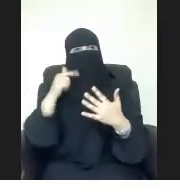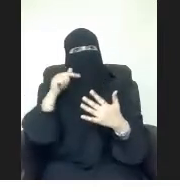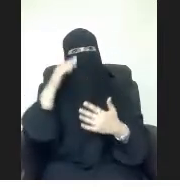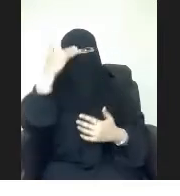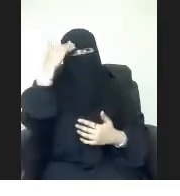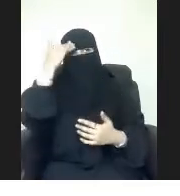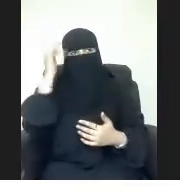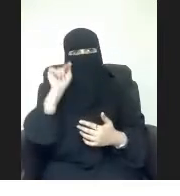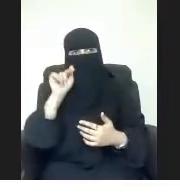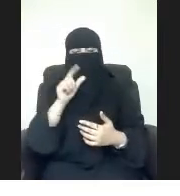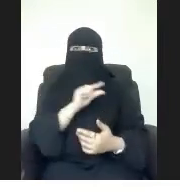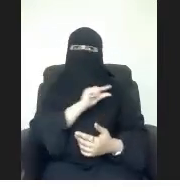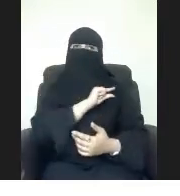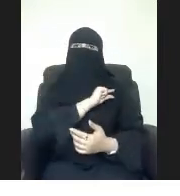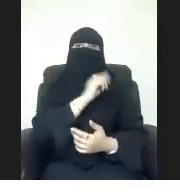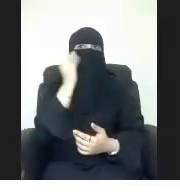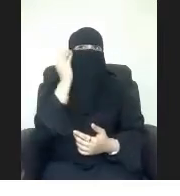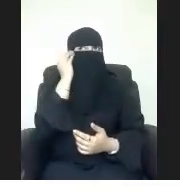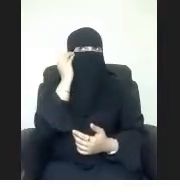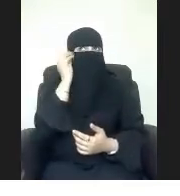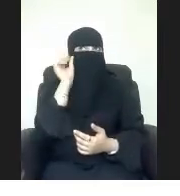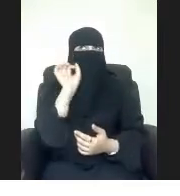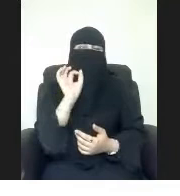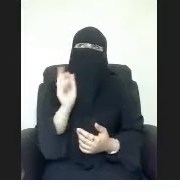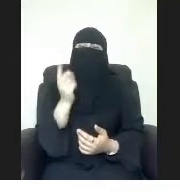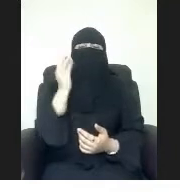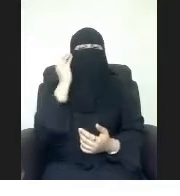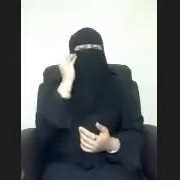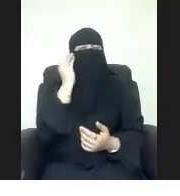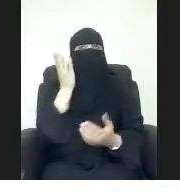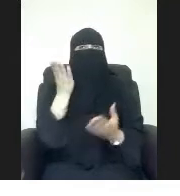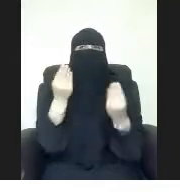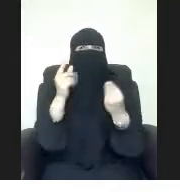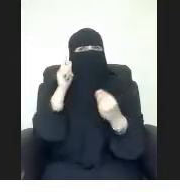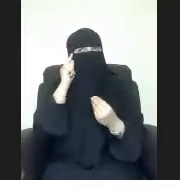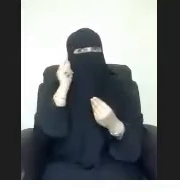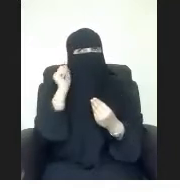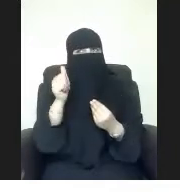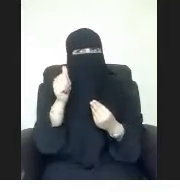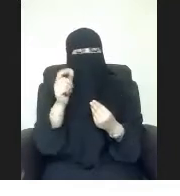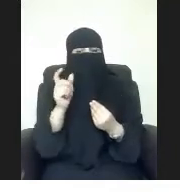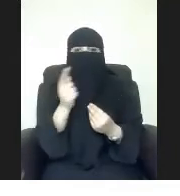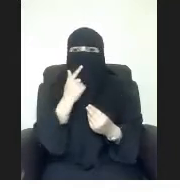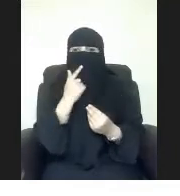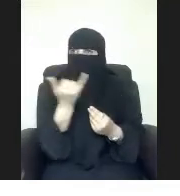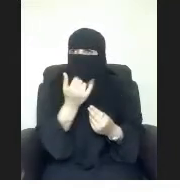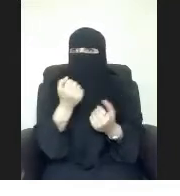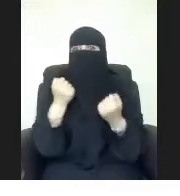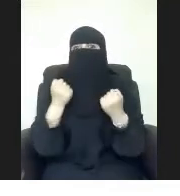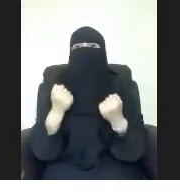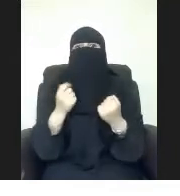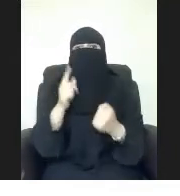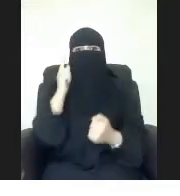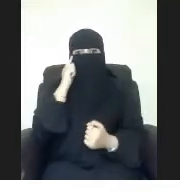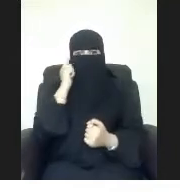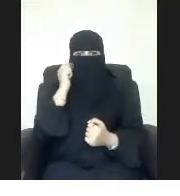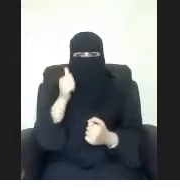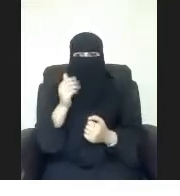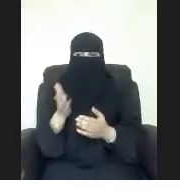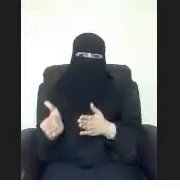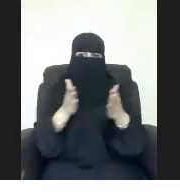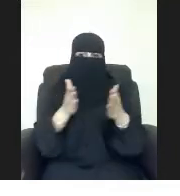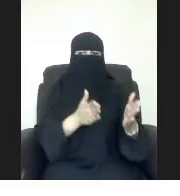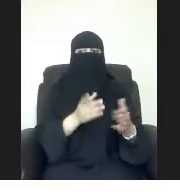يعني قدراته وسرعته في التعلم. من حيث المعلم والطالب، دمج محاسن النموذجين، وجود